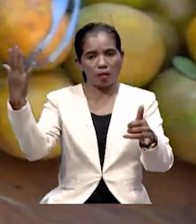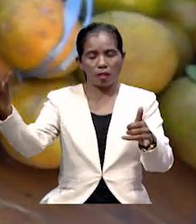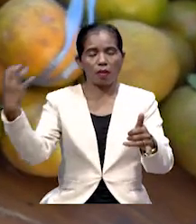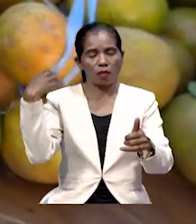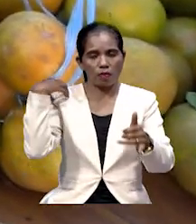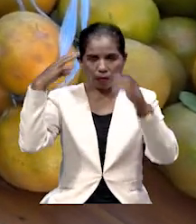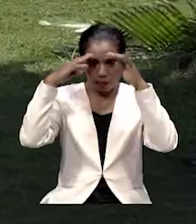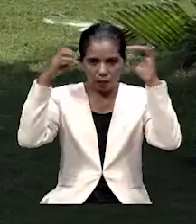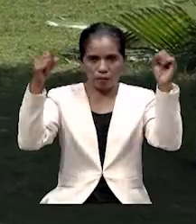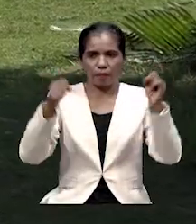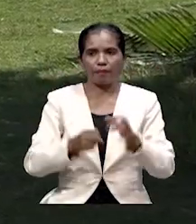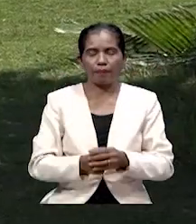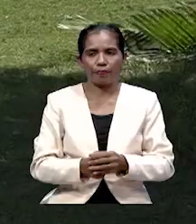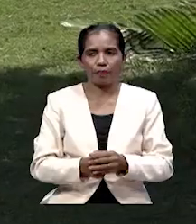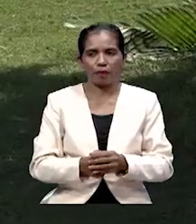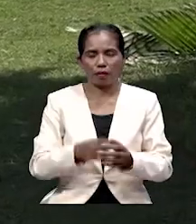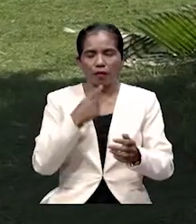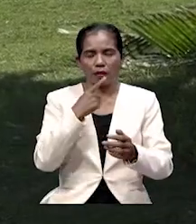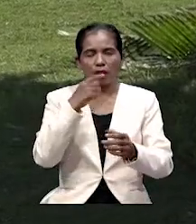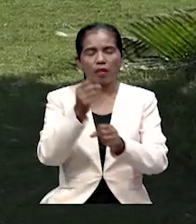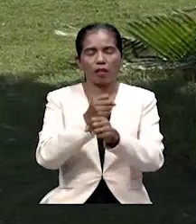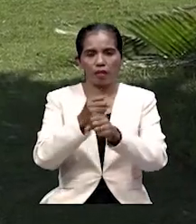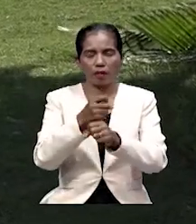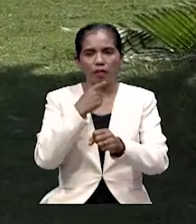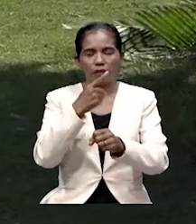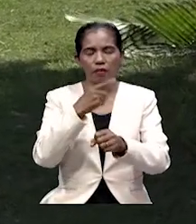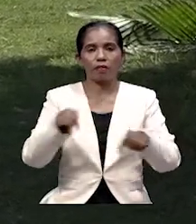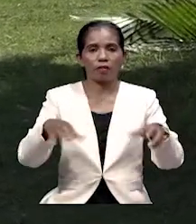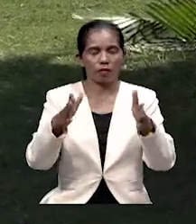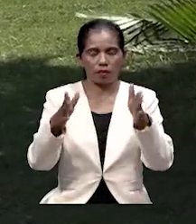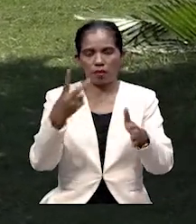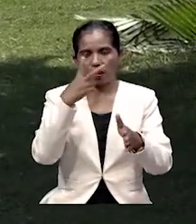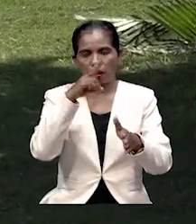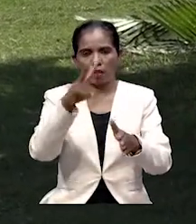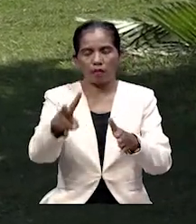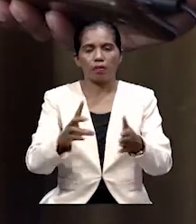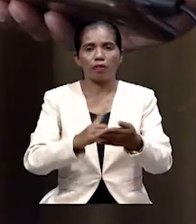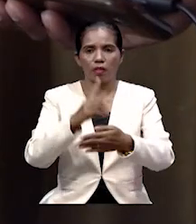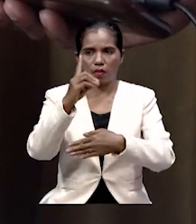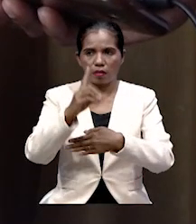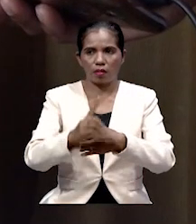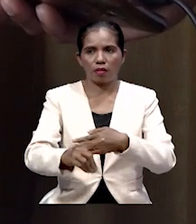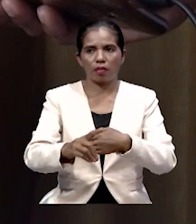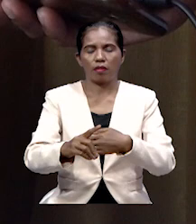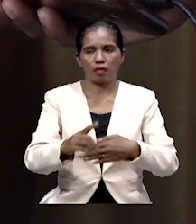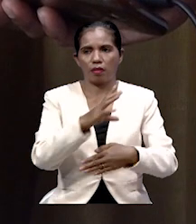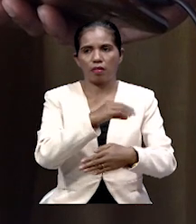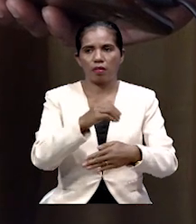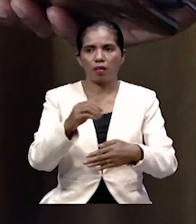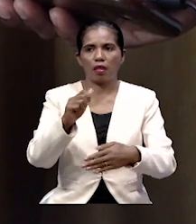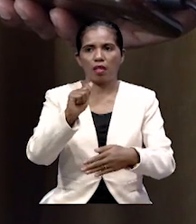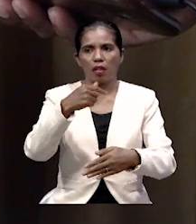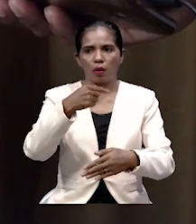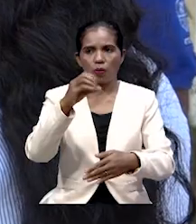presidencial. Assessor ba região café no supervisor ba assunto sociedade civil no desenvolvimento comunitária, Augusto